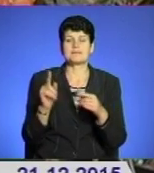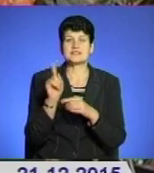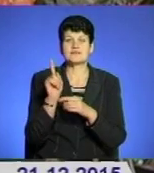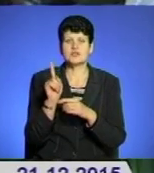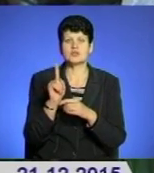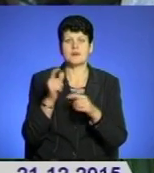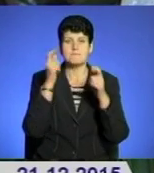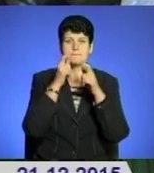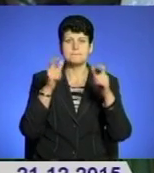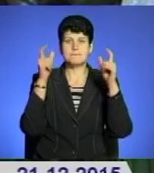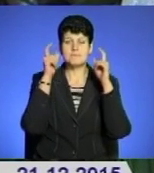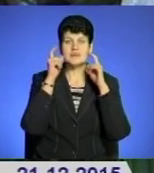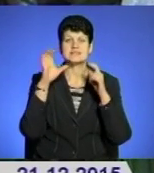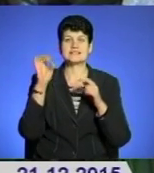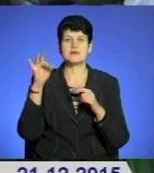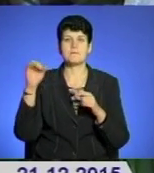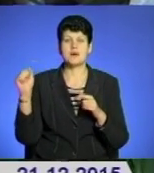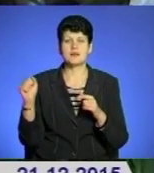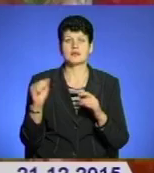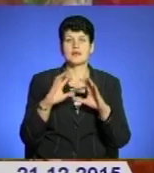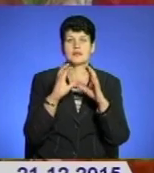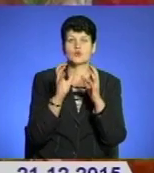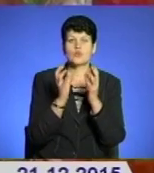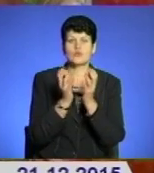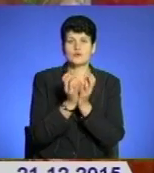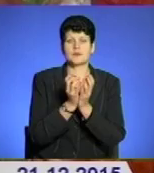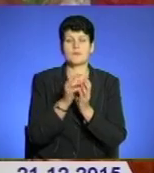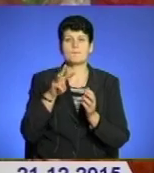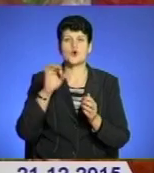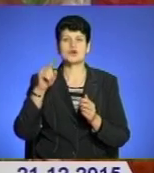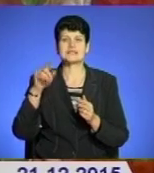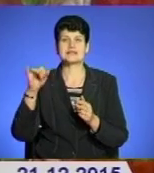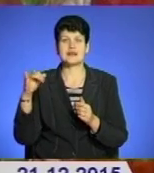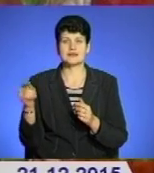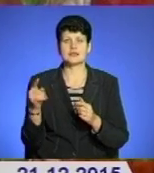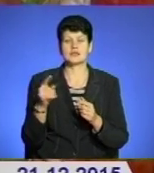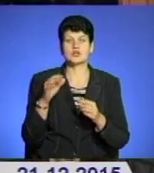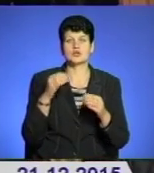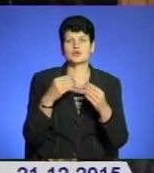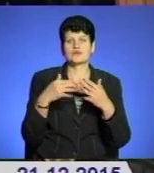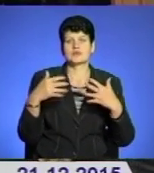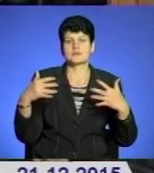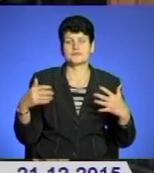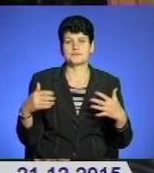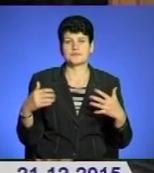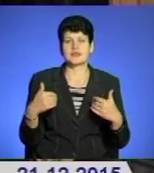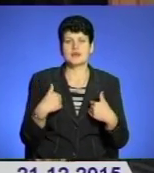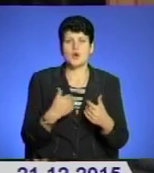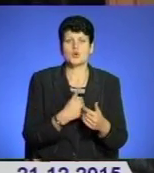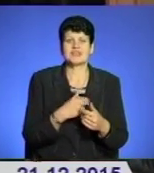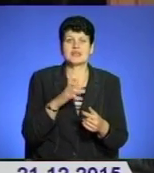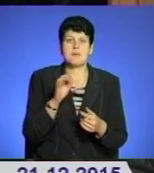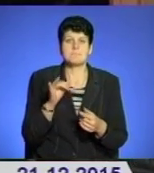карнавальні маски, серпанки, ялинкові кульки, дзеркальні мозаїки, сувеніри, ангелики. Я хотіла би